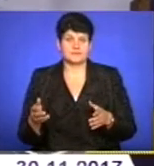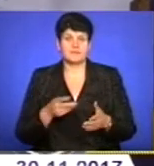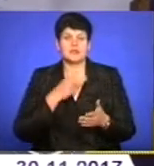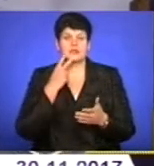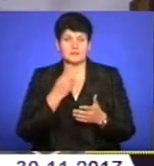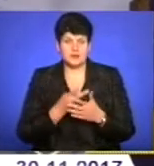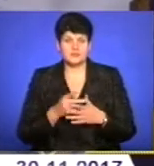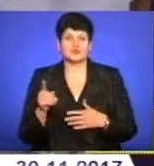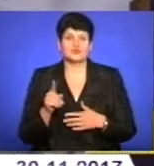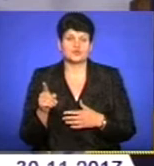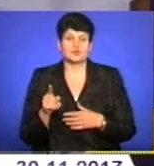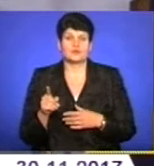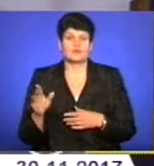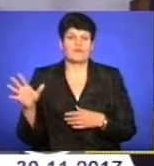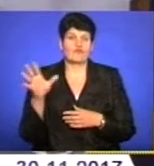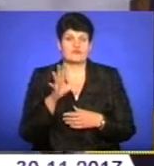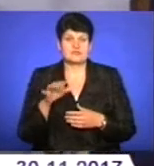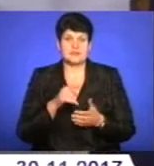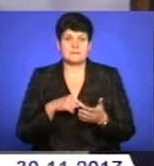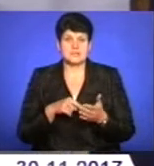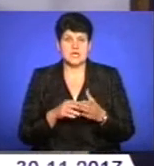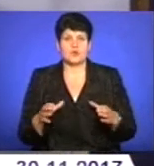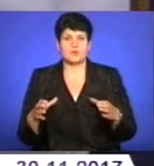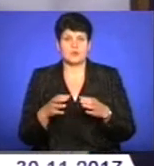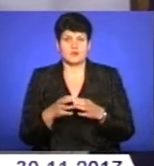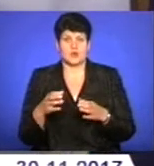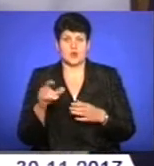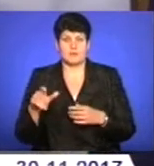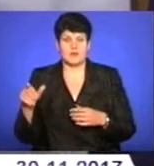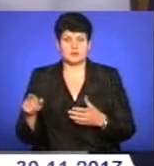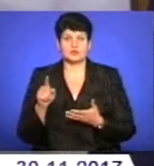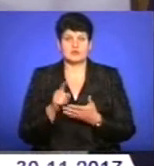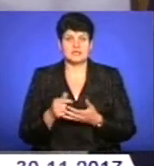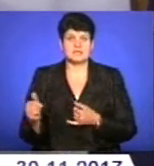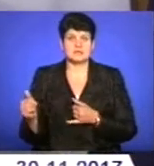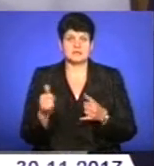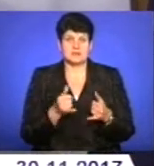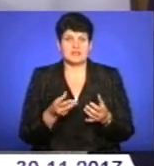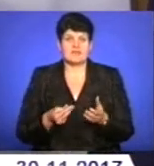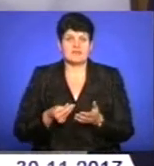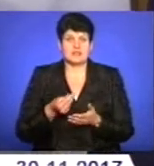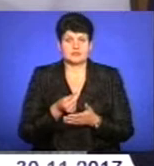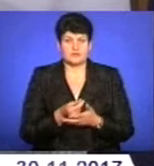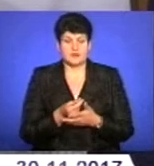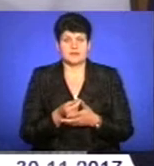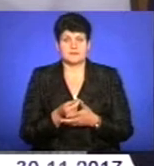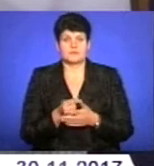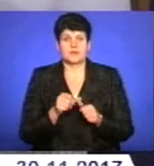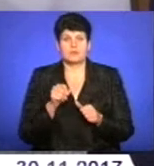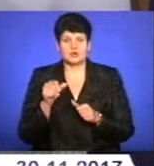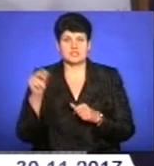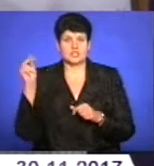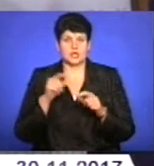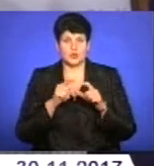передбачено, що всі міста і об'єднані громади зобов'язані забезпечити фінансування позашкільної освіти. І